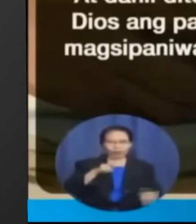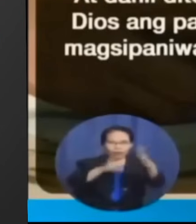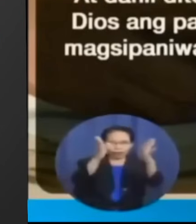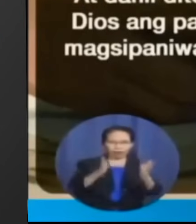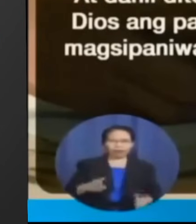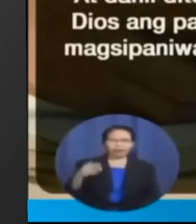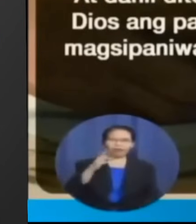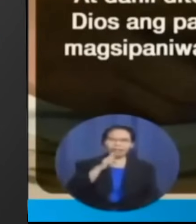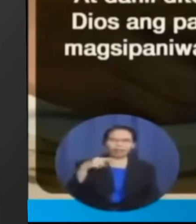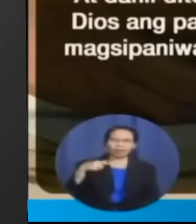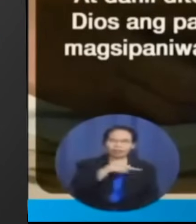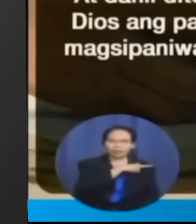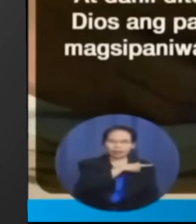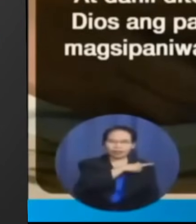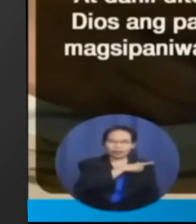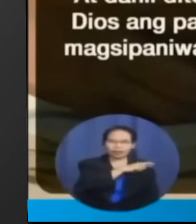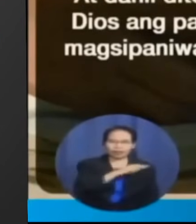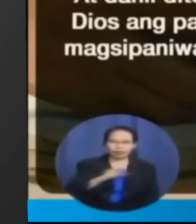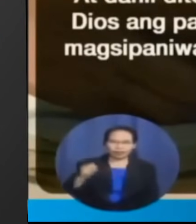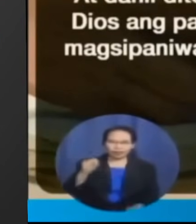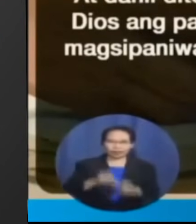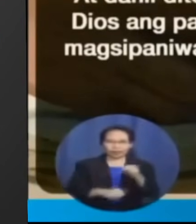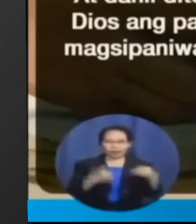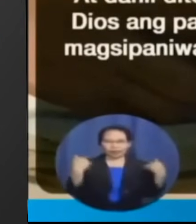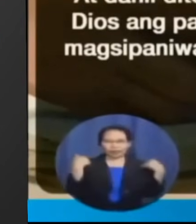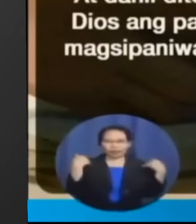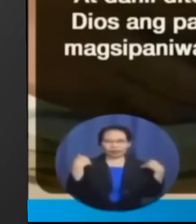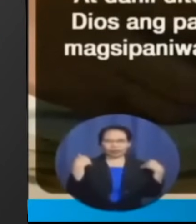yon. Kaya, meron siyang